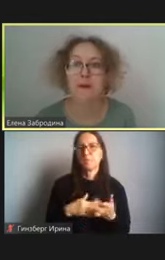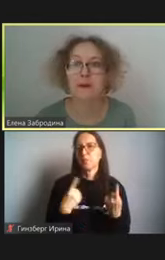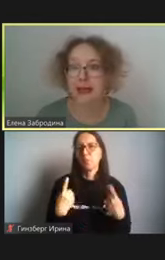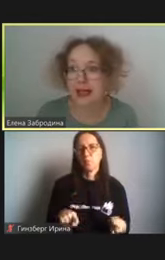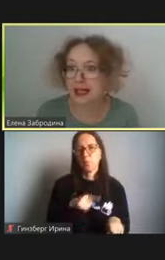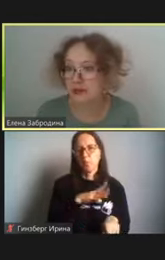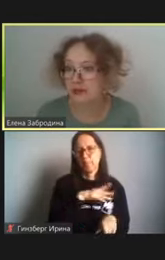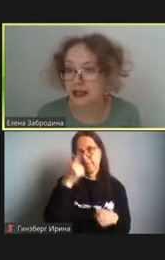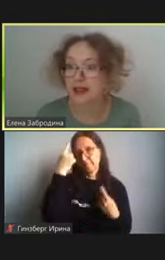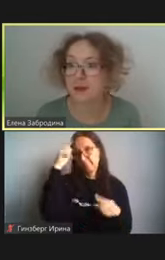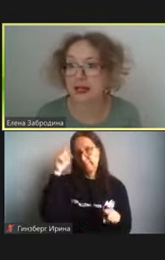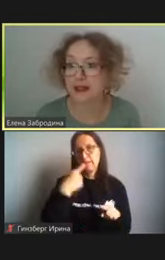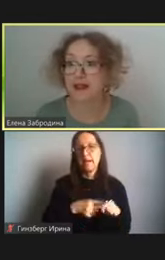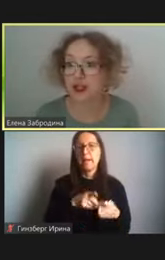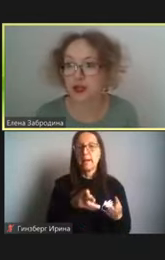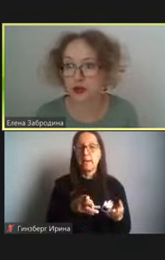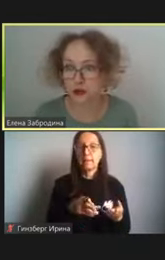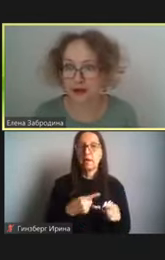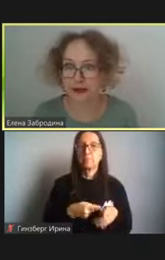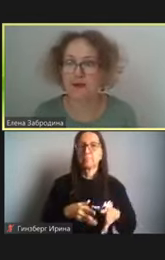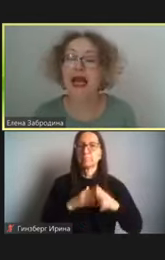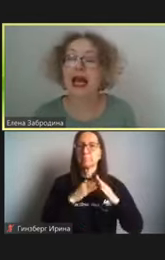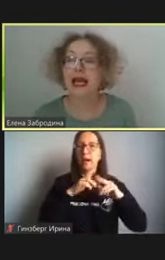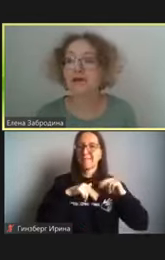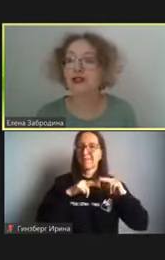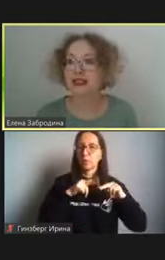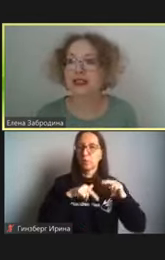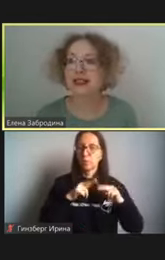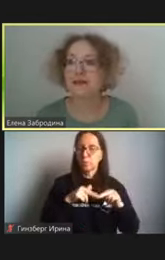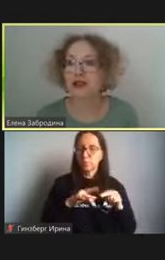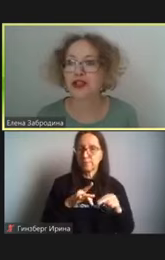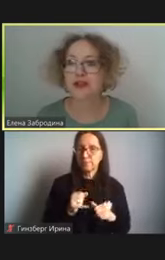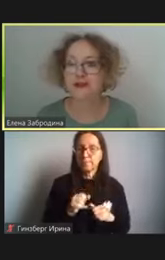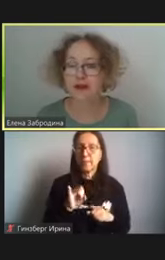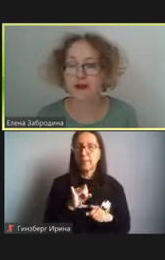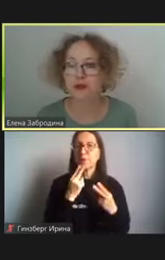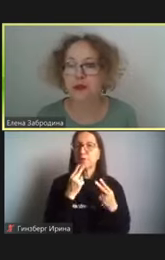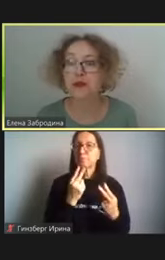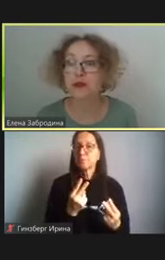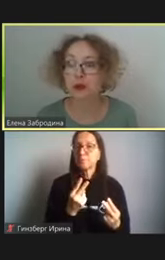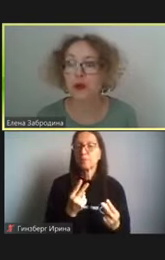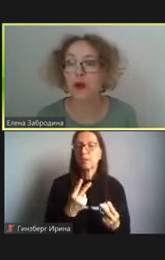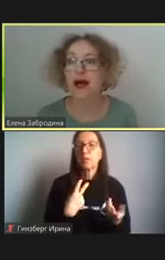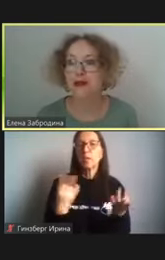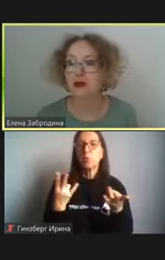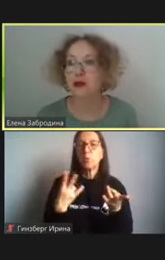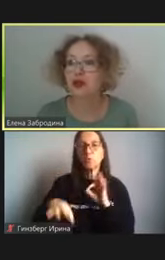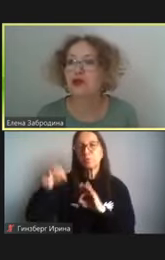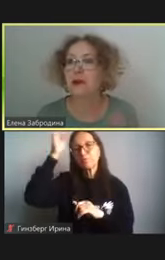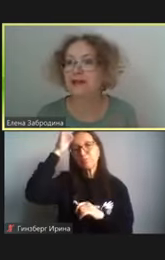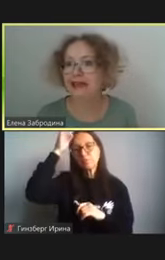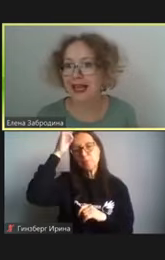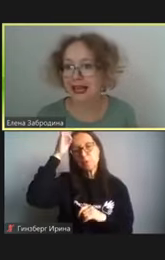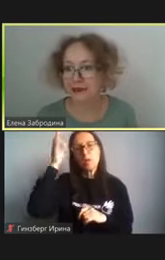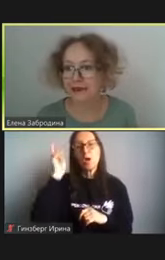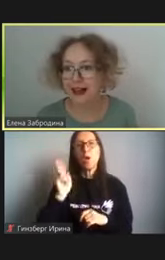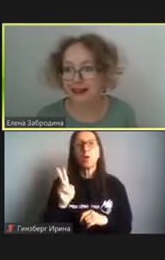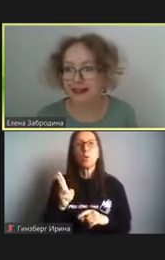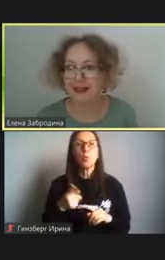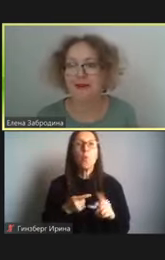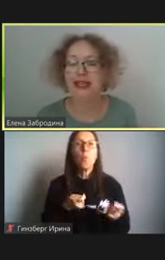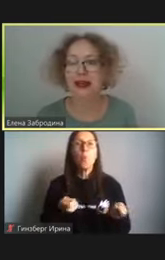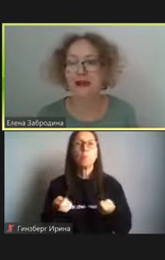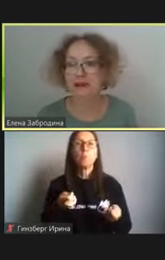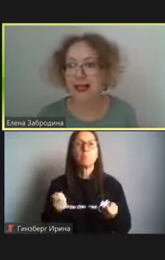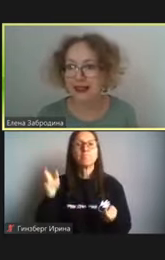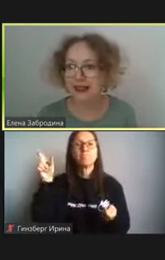проект. Это, как вы видите, проект архитектурный. И вот здесь нам нужно с вами вспомнить про то, кто управляет